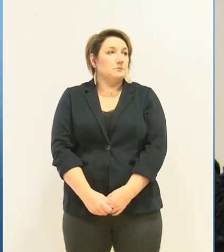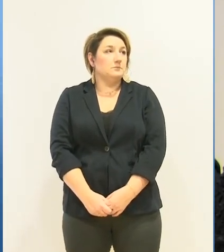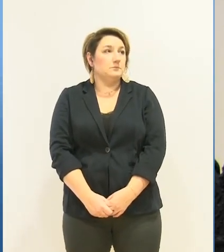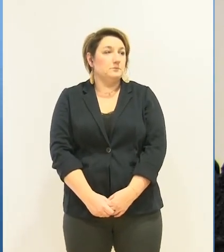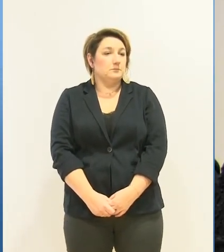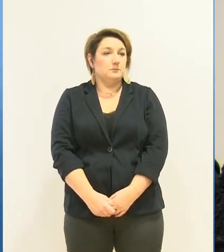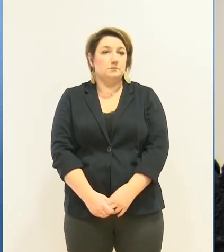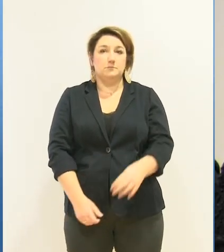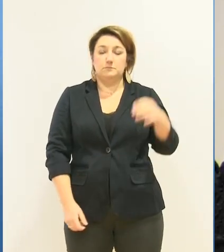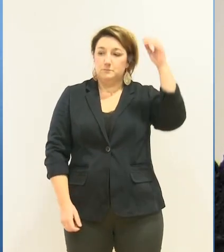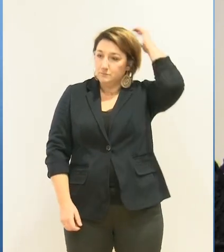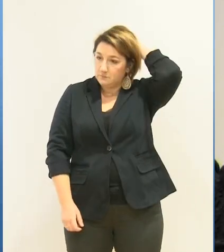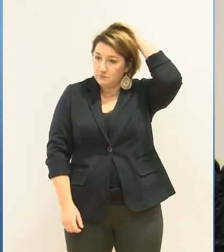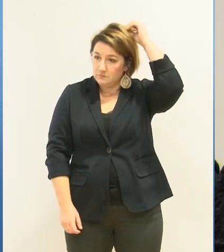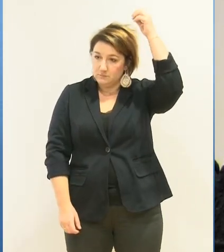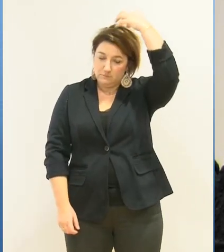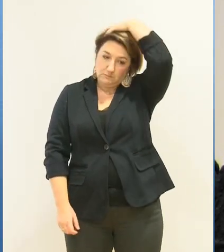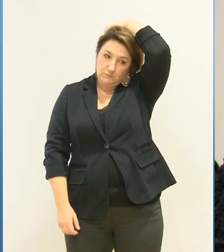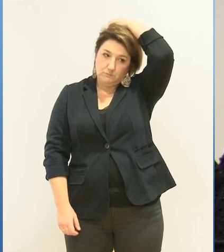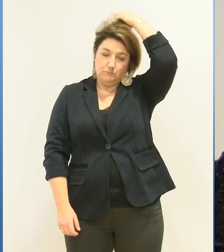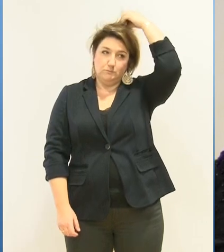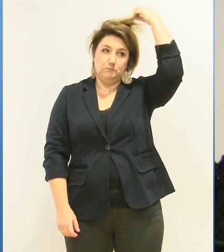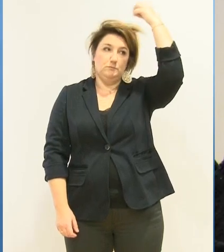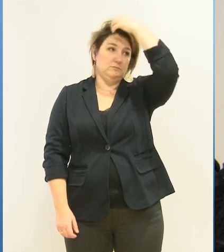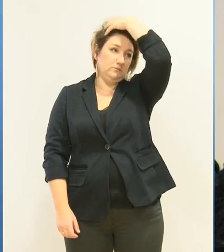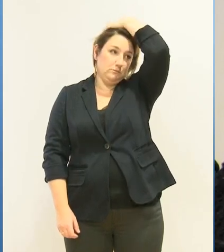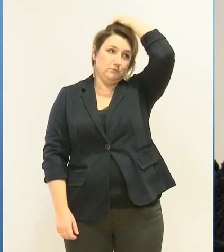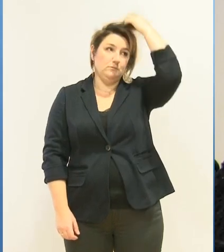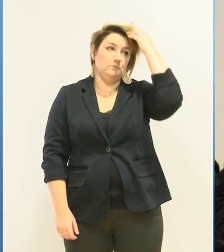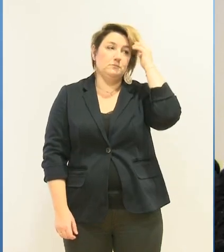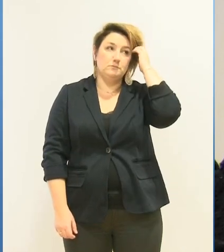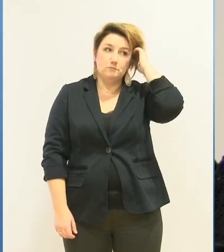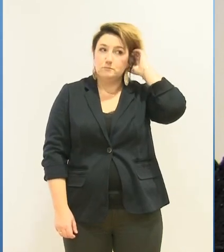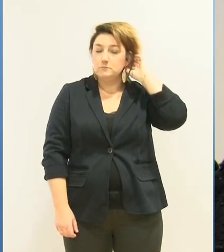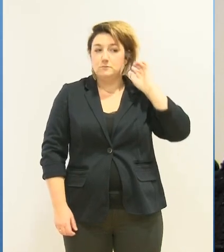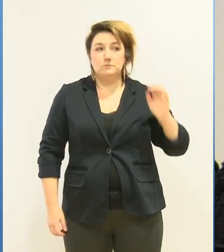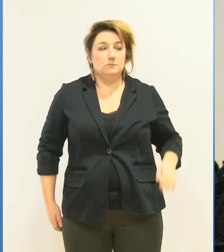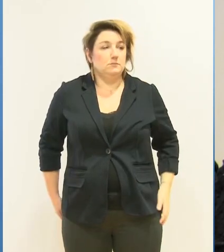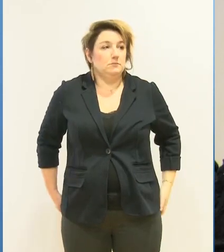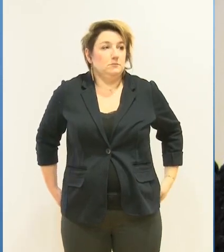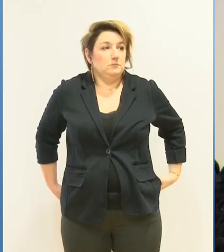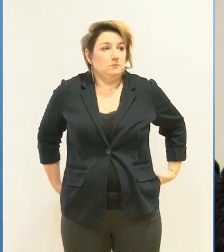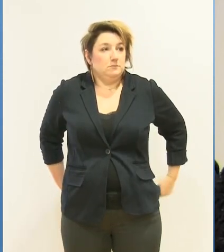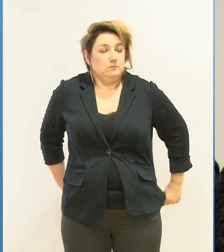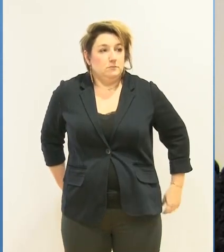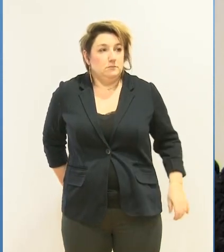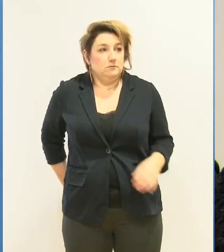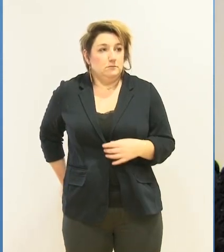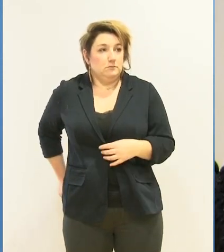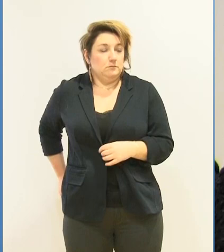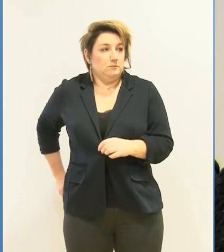sarah boukaala paul bron georges burban jeunes